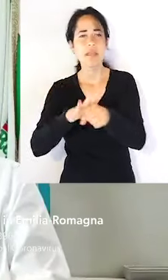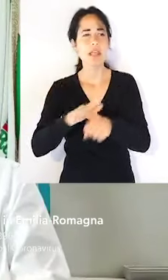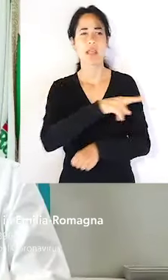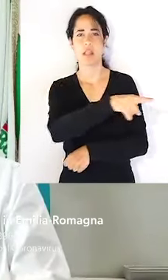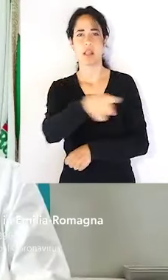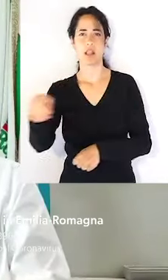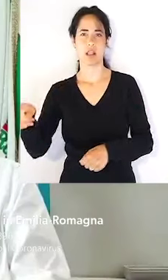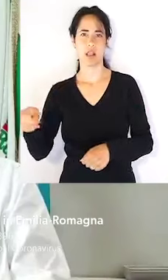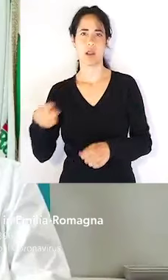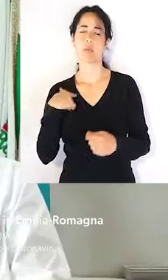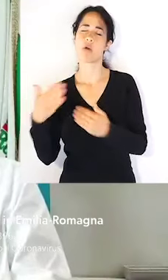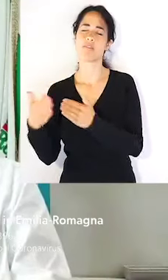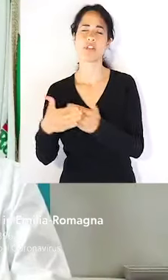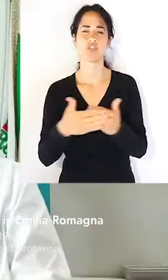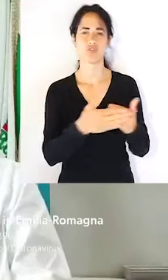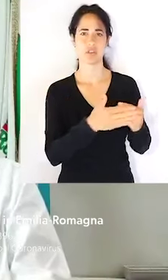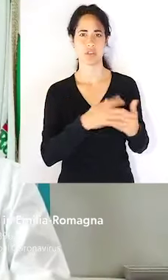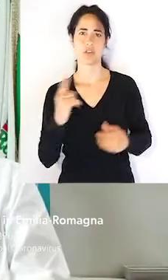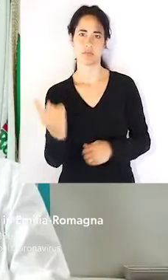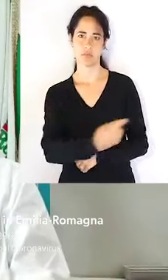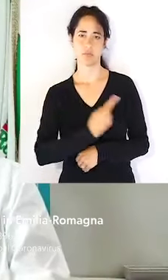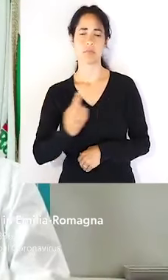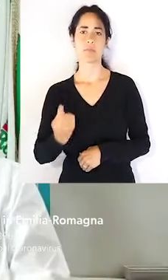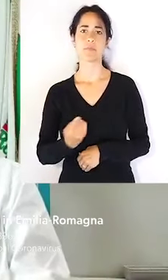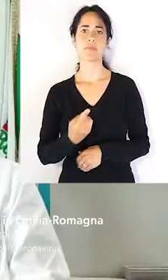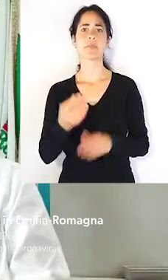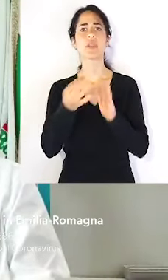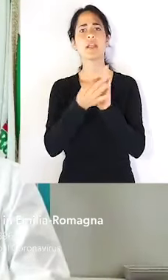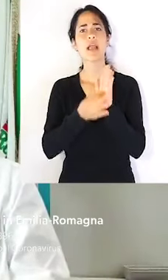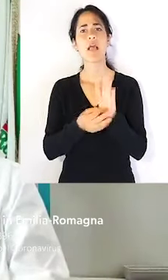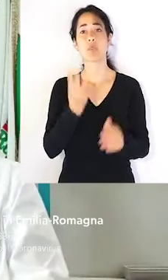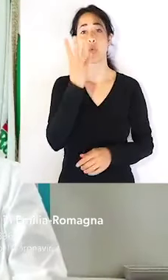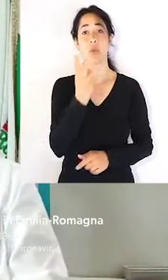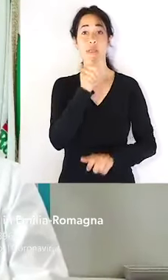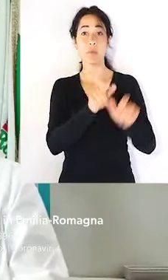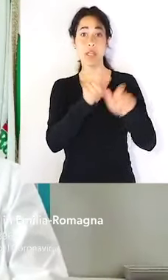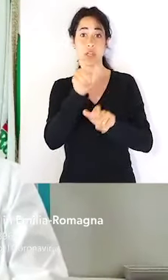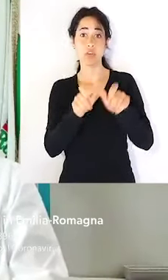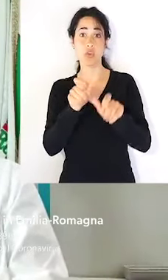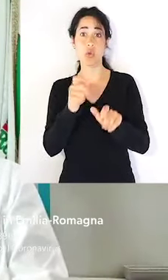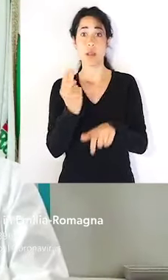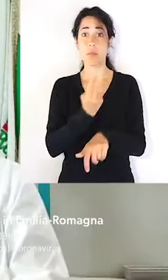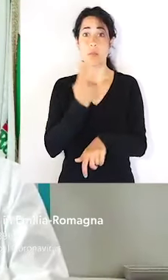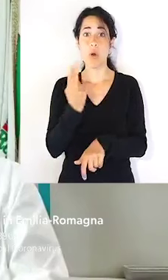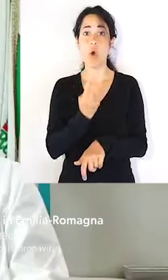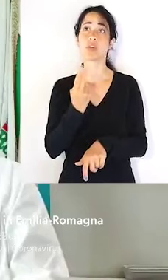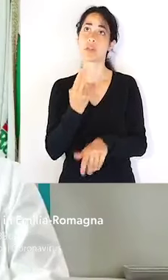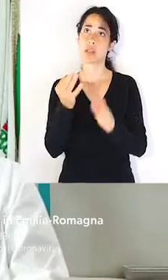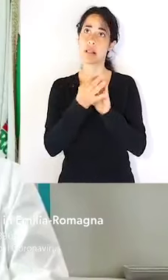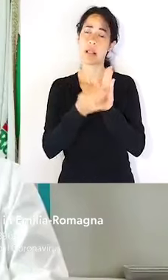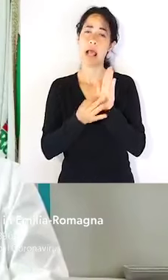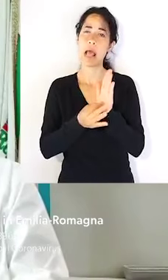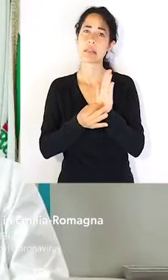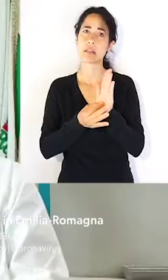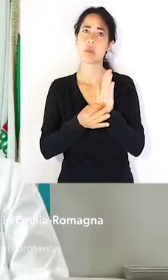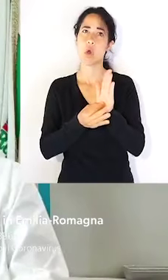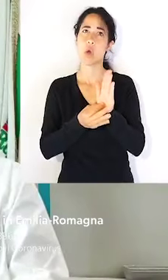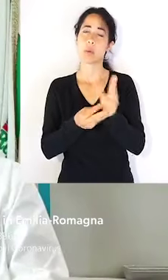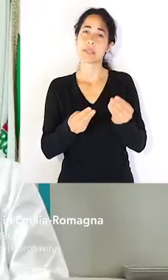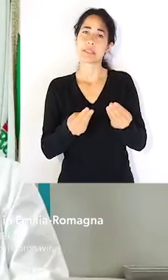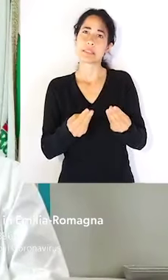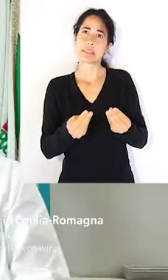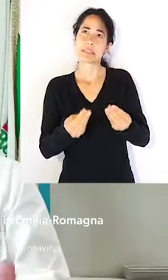cordoglio e la nostra vicinanza. Il dato di quattro persone decedute è un dato che ancora